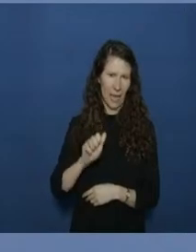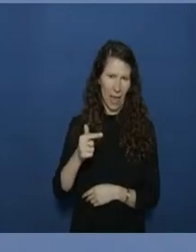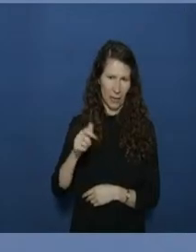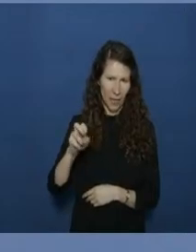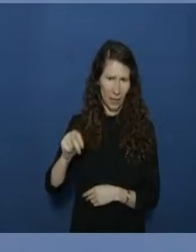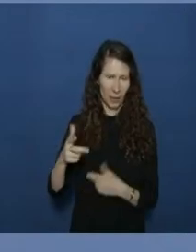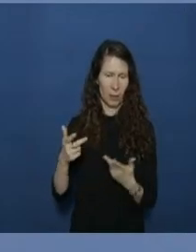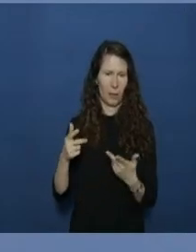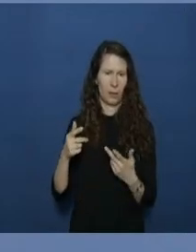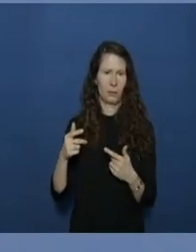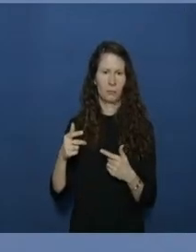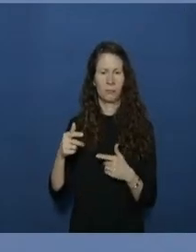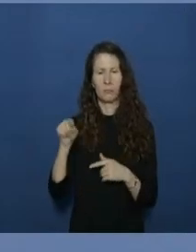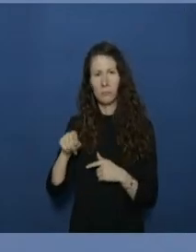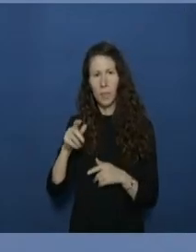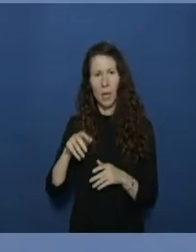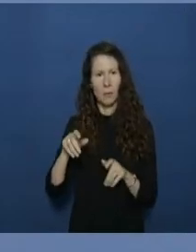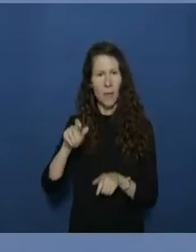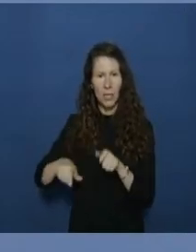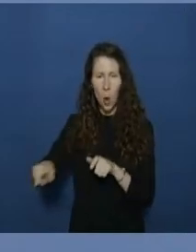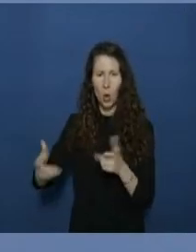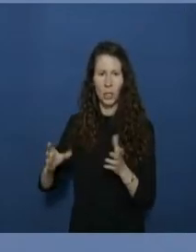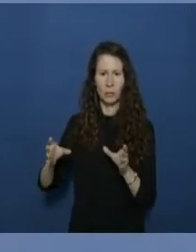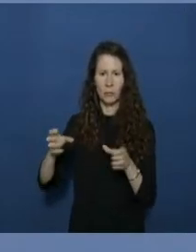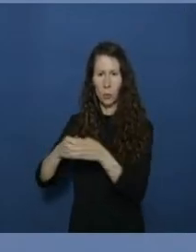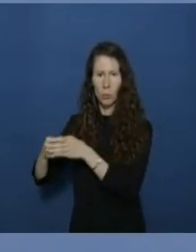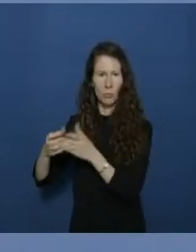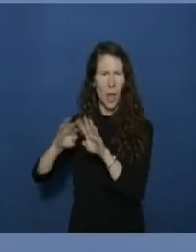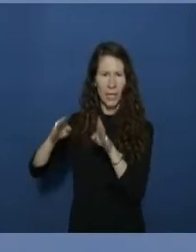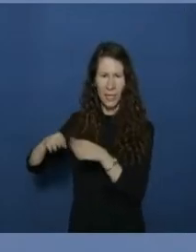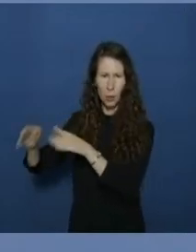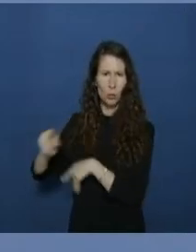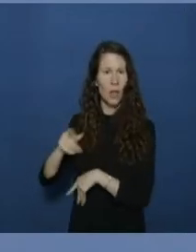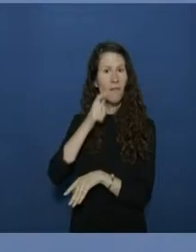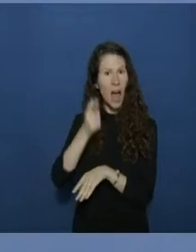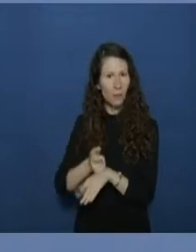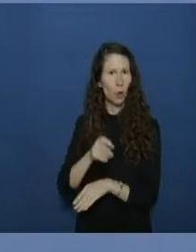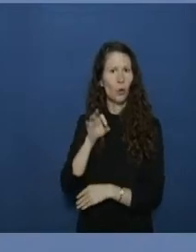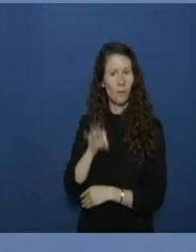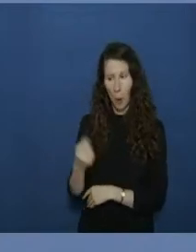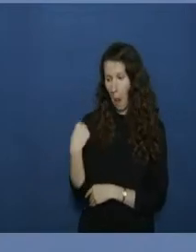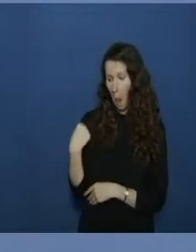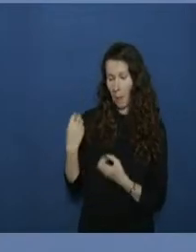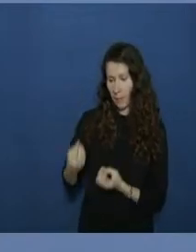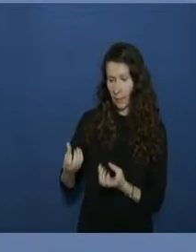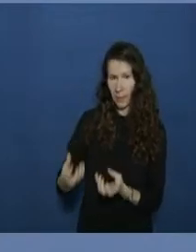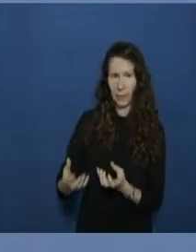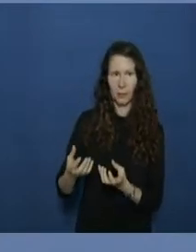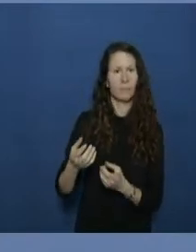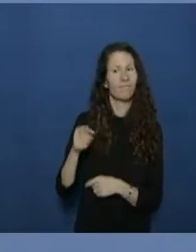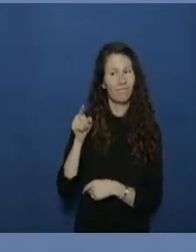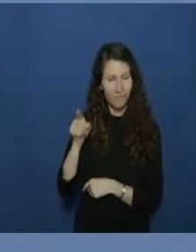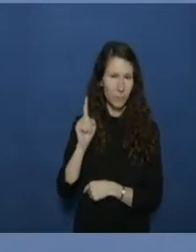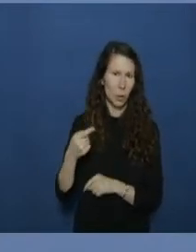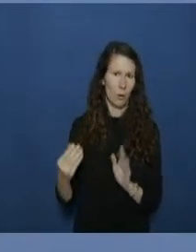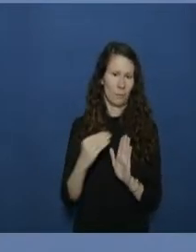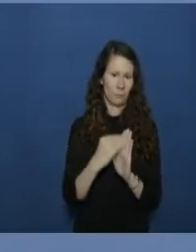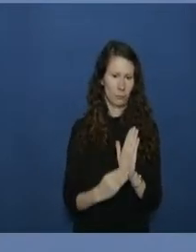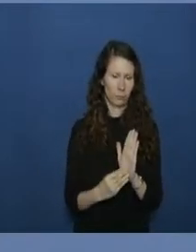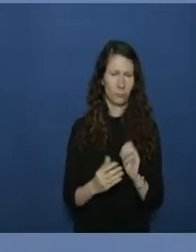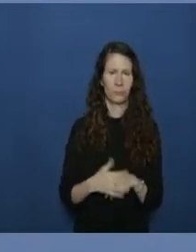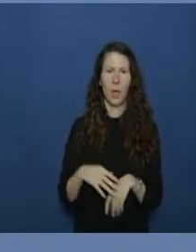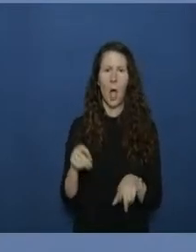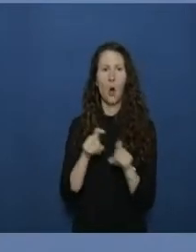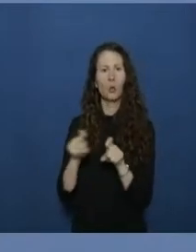die Verantwortung tragen, die verantwortlich sind für die Geschehnisse der letzten Tagen. Und es geht auch um Unternehmensbereiche, bei denen wir